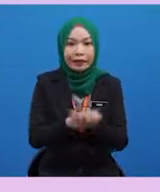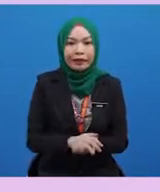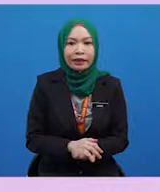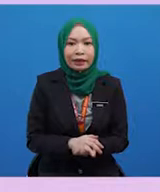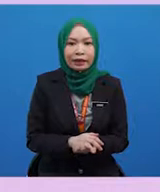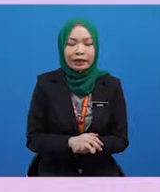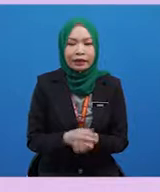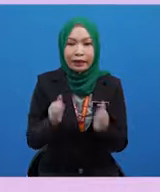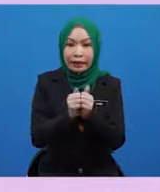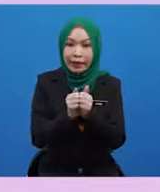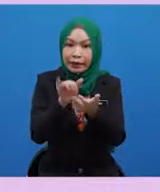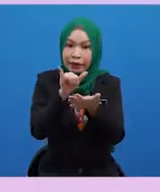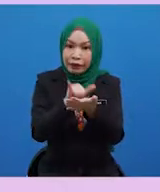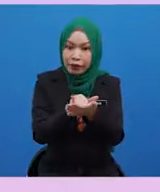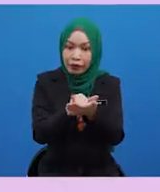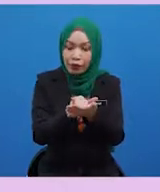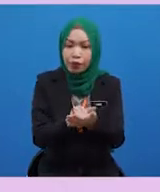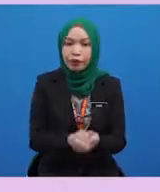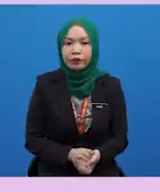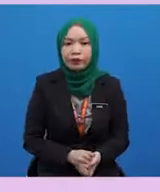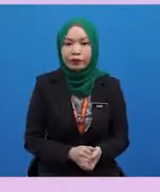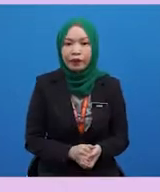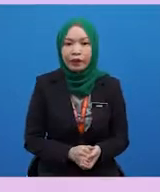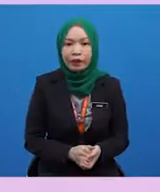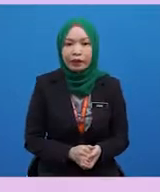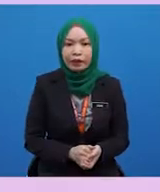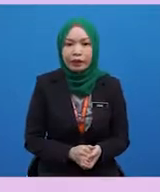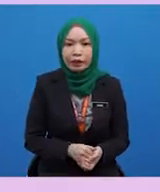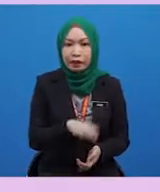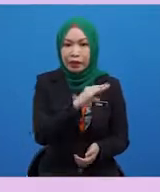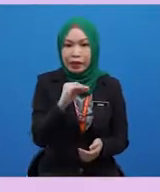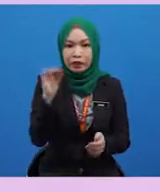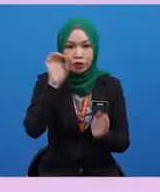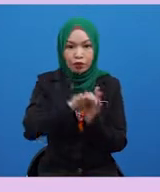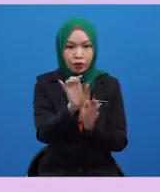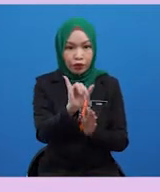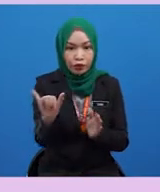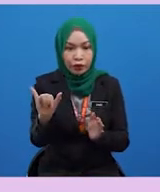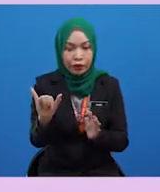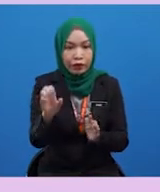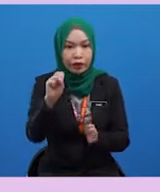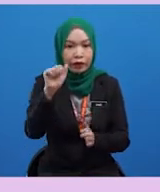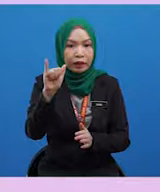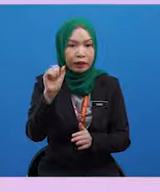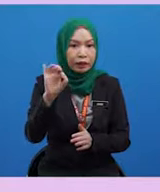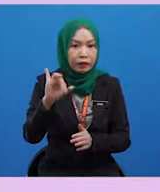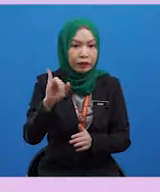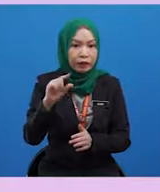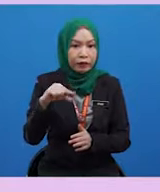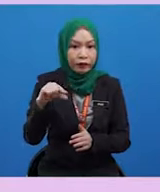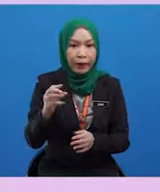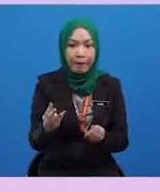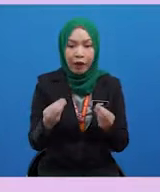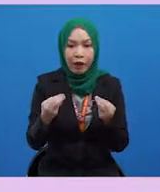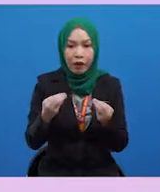itu, dengan demikian dan maka. Contoh wacana ialah Syafiq ingin lulus dengan